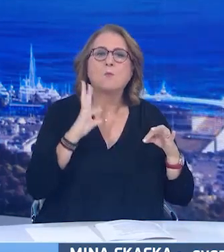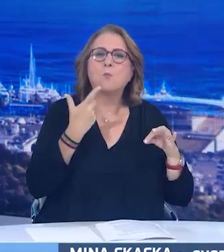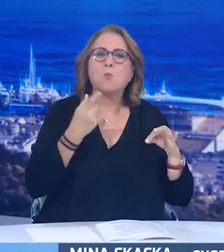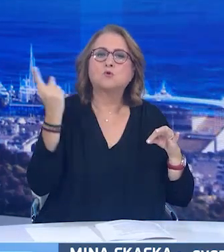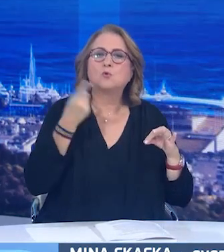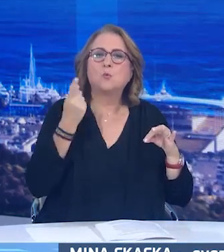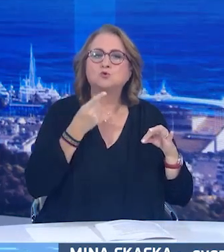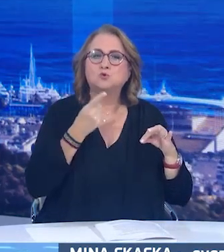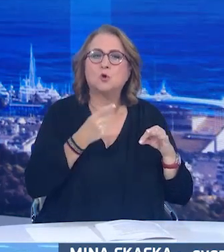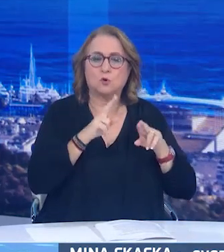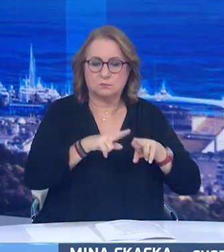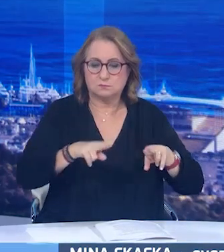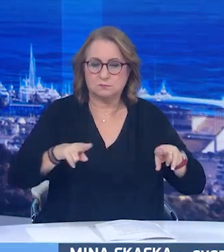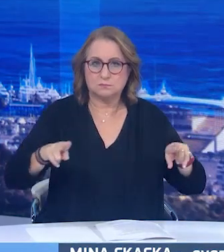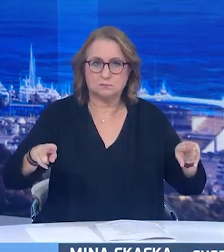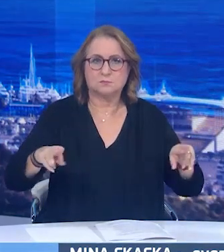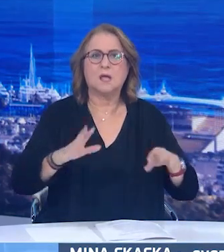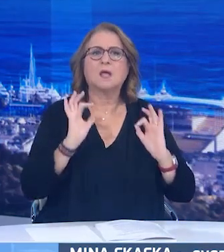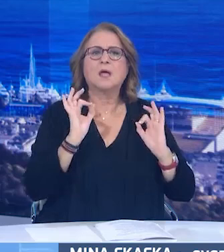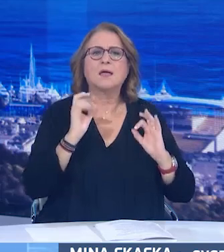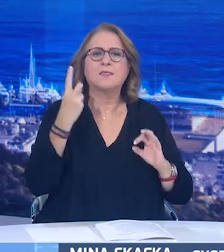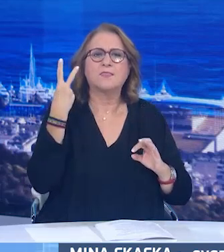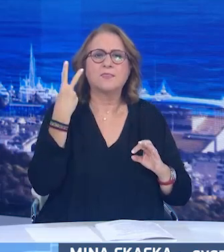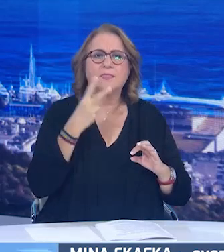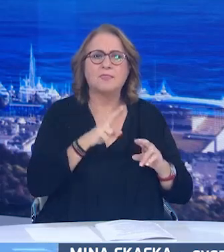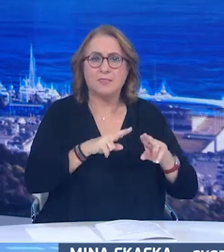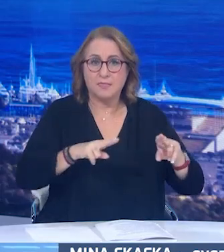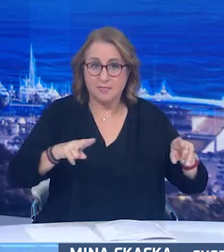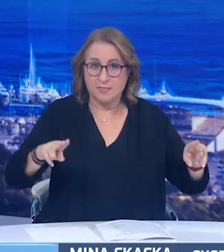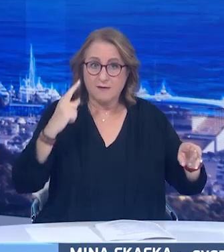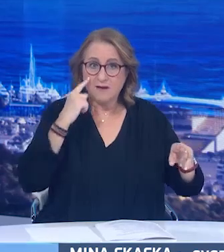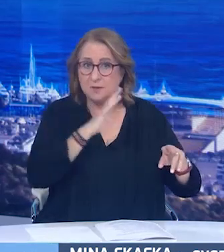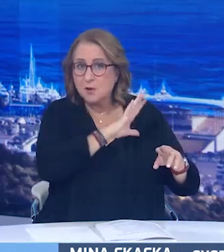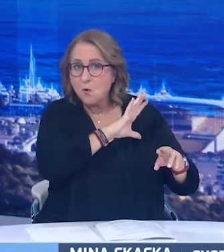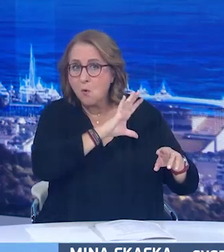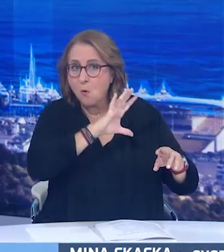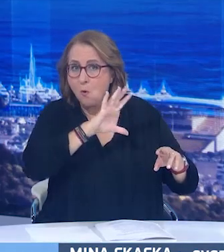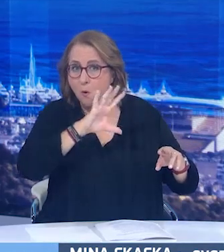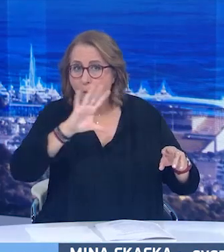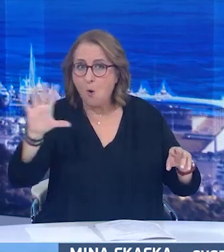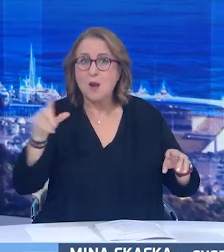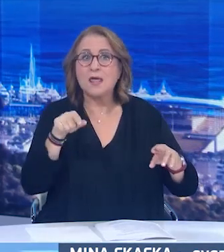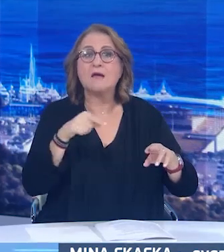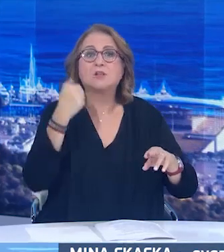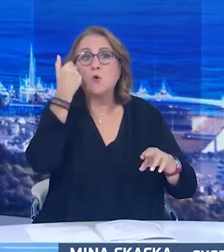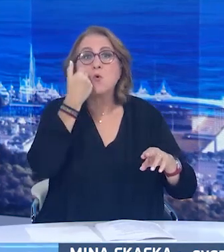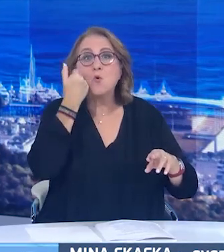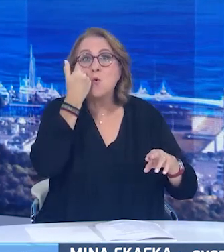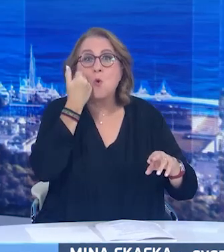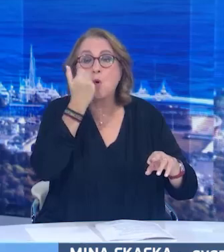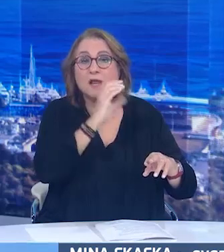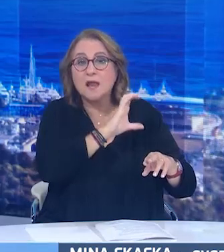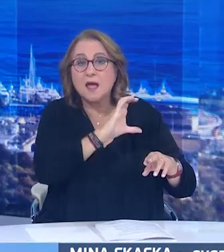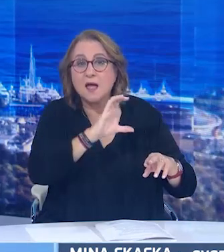νοσηλεύονται σε απλές κλίνες και είναι στη συντριπλητή τους πλειοψηφία ανεμβολίαστοι με τα κόκκινα γραφήματα